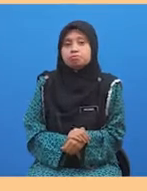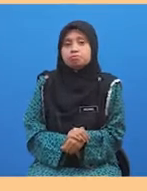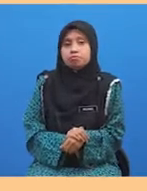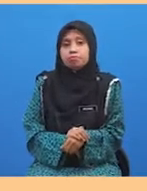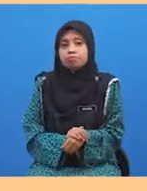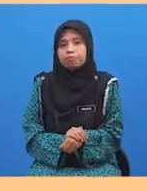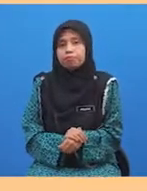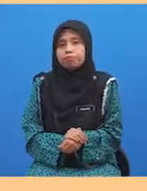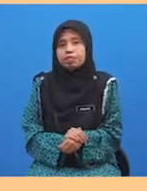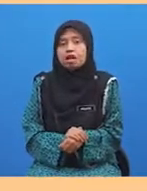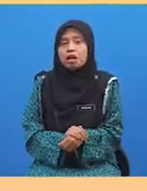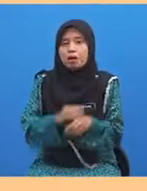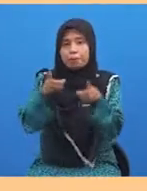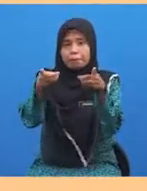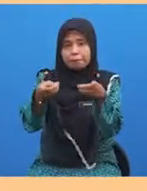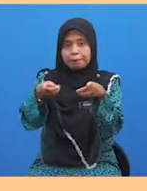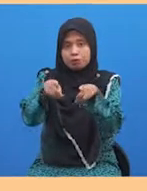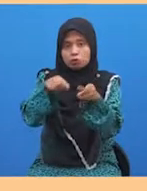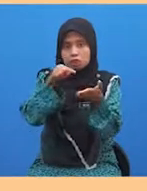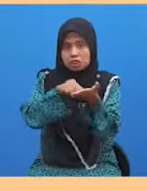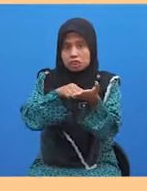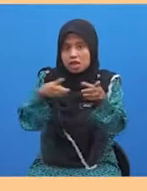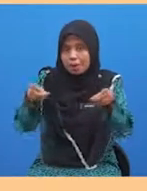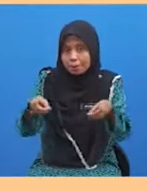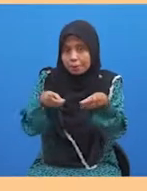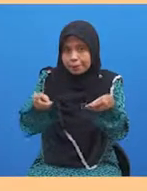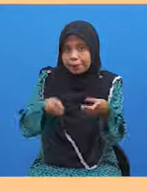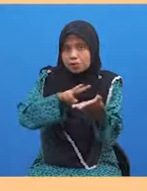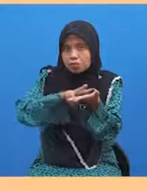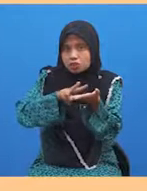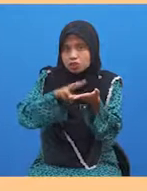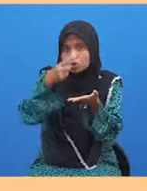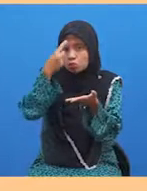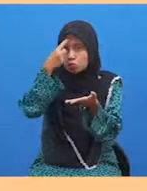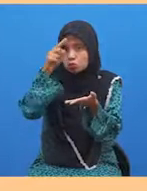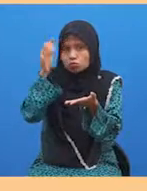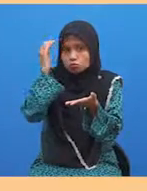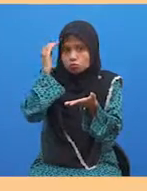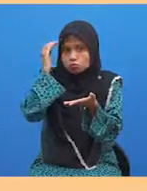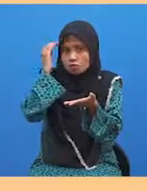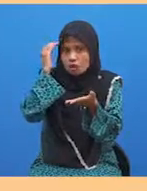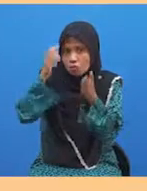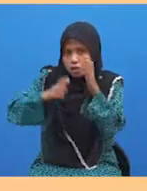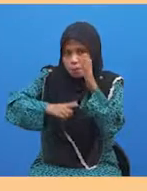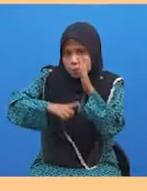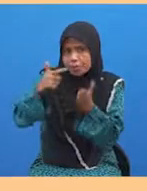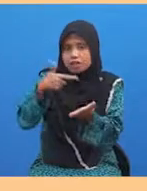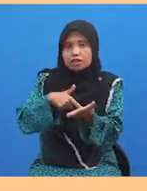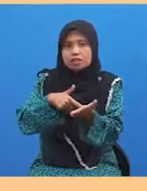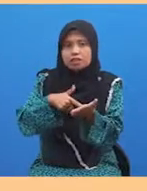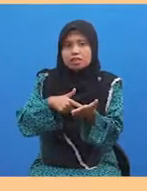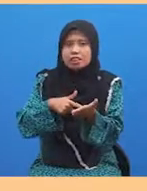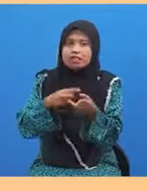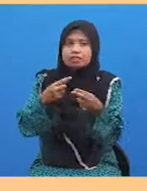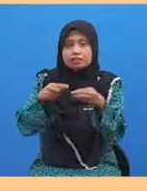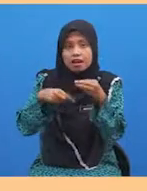kerana peristiwa ini mendorong pembaca untuk mengetahui lebih lanjut tentang